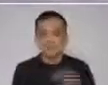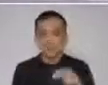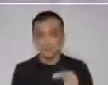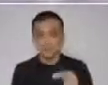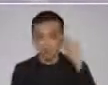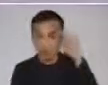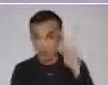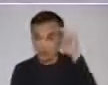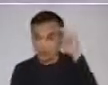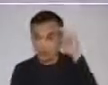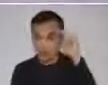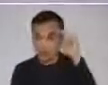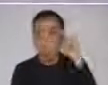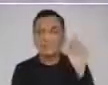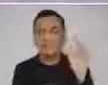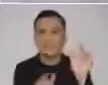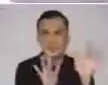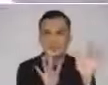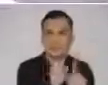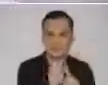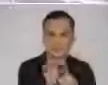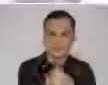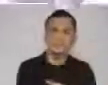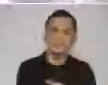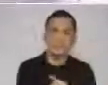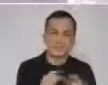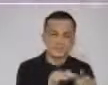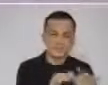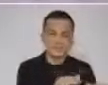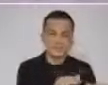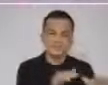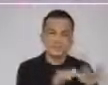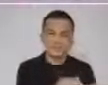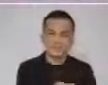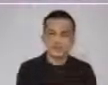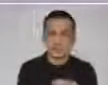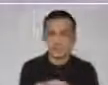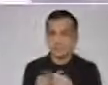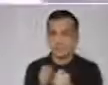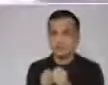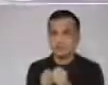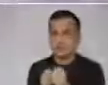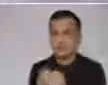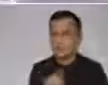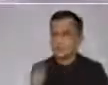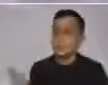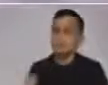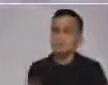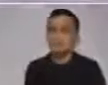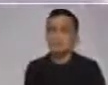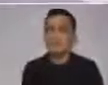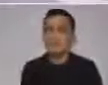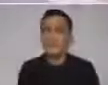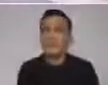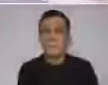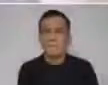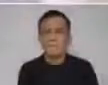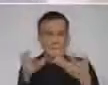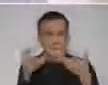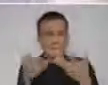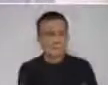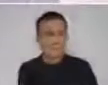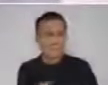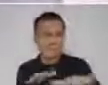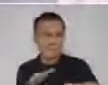January, ay dapat tapos na ang construction ng MRT 7 dyan sa Elliptical Road, corner North Avenue. As of the moment, kita